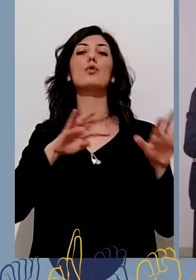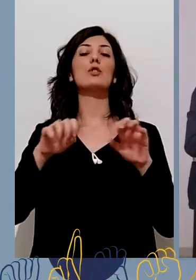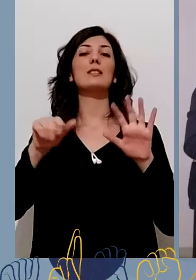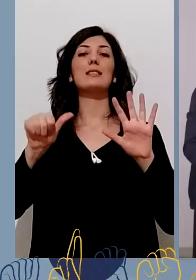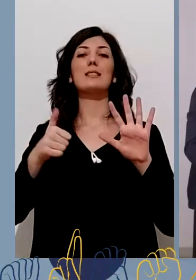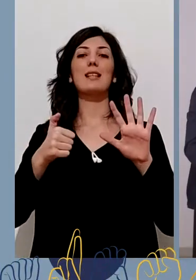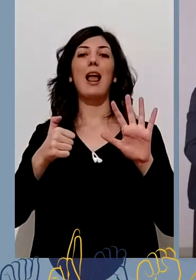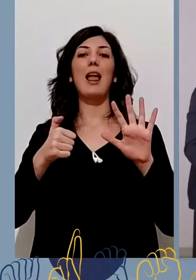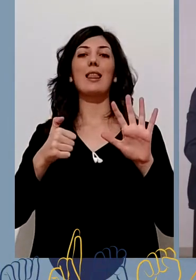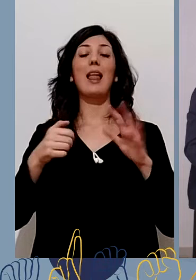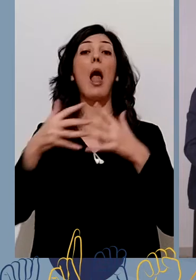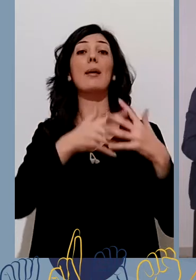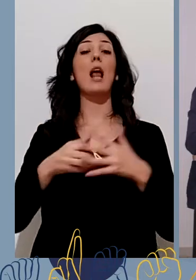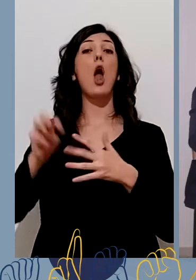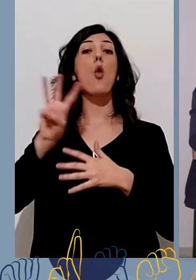uno studioso,